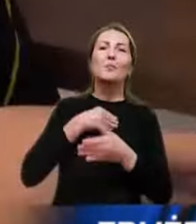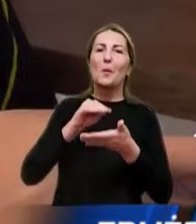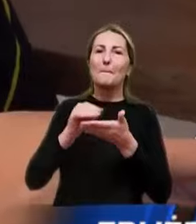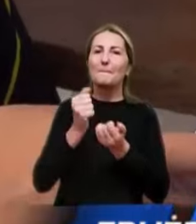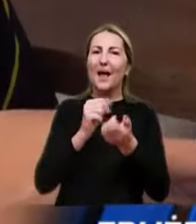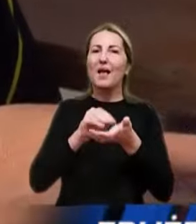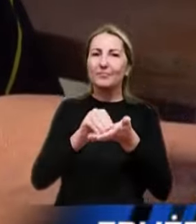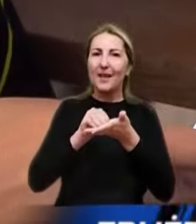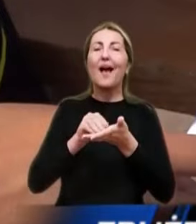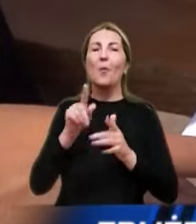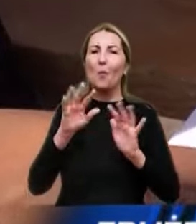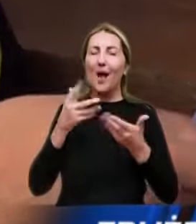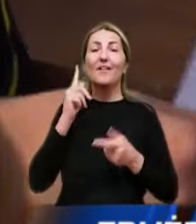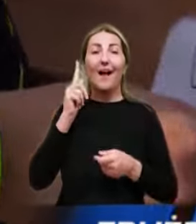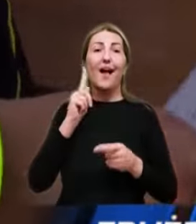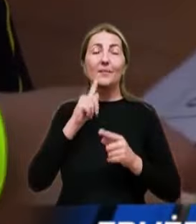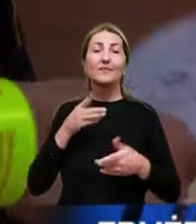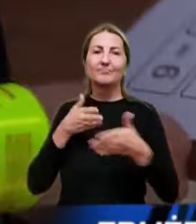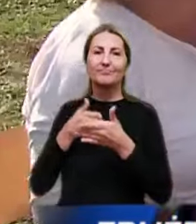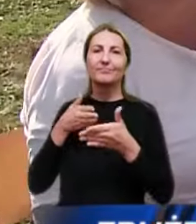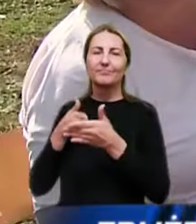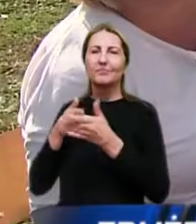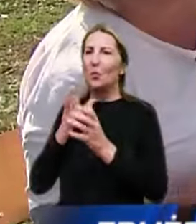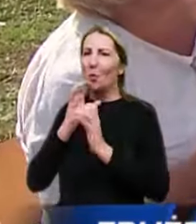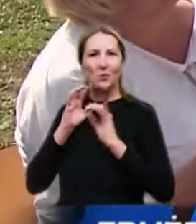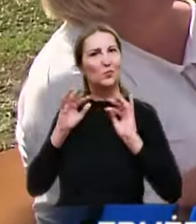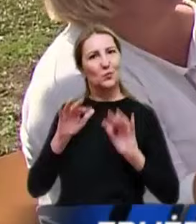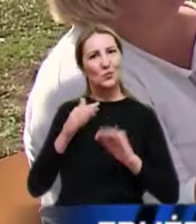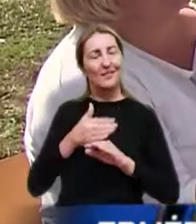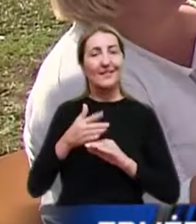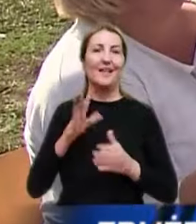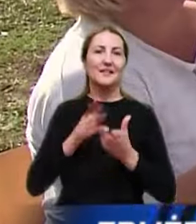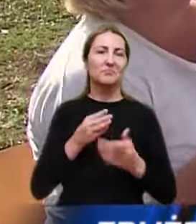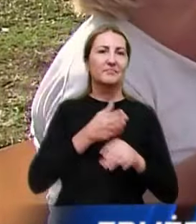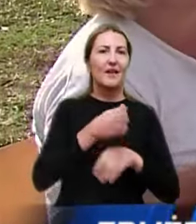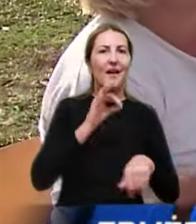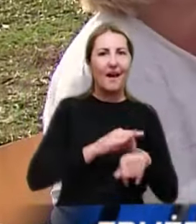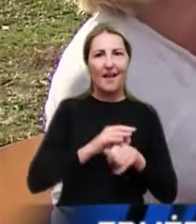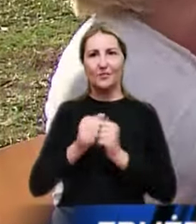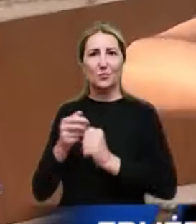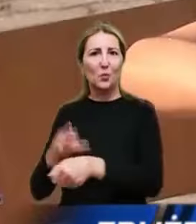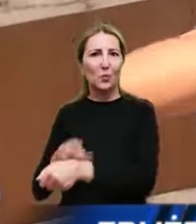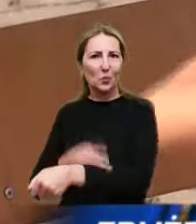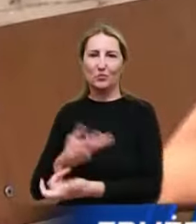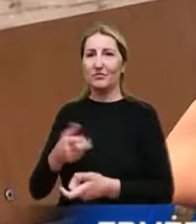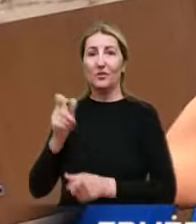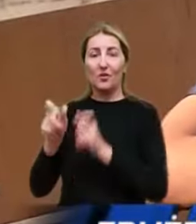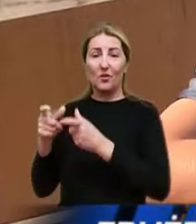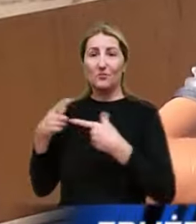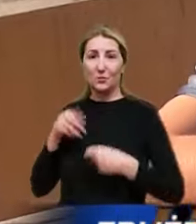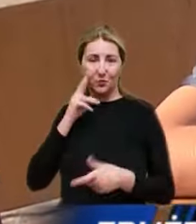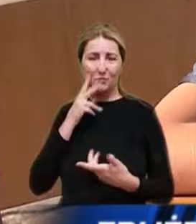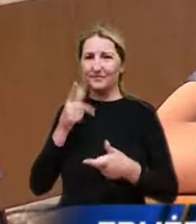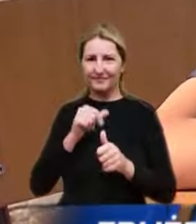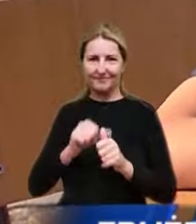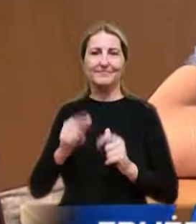jednak barier komunikacyjnych nadal jest wiele. Wizyta u lekarza, w urzędzie, to dla osób z niepełnosprawnościami mogą być